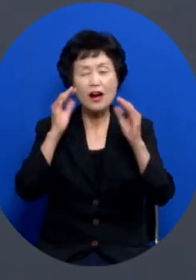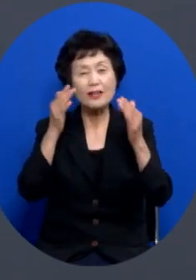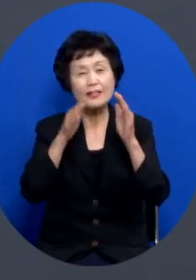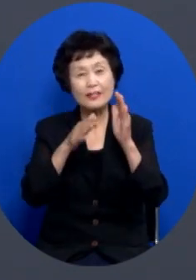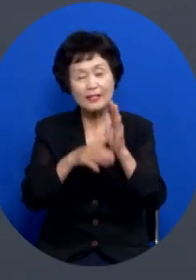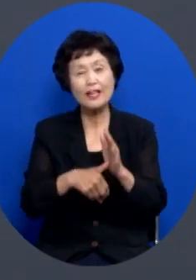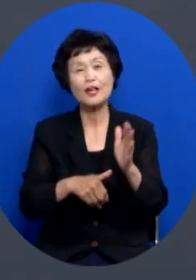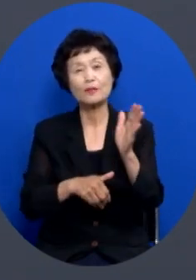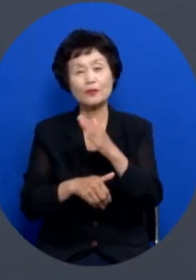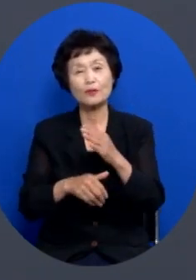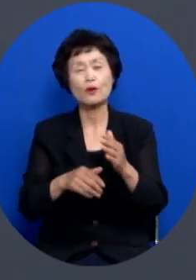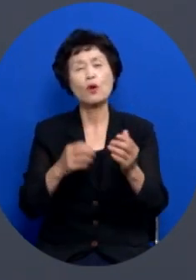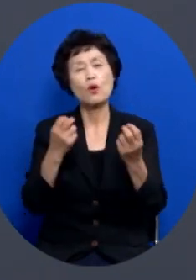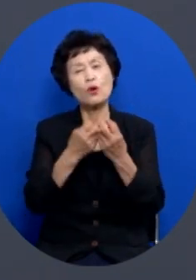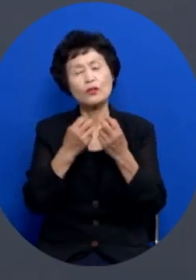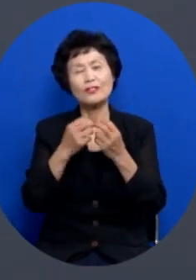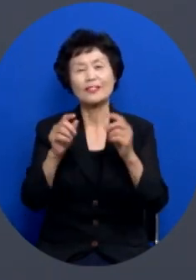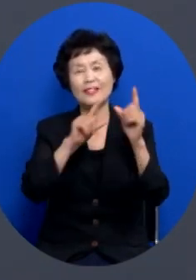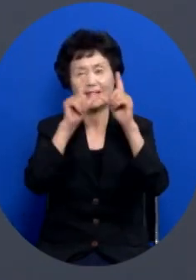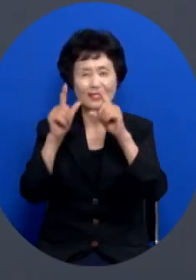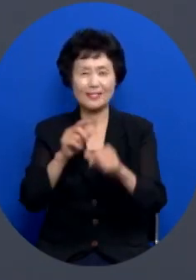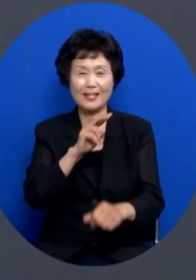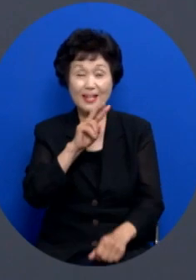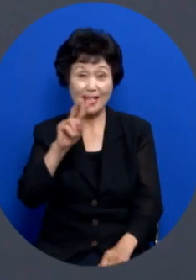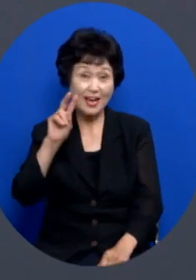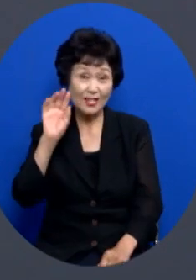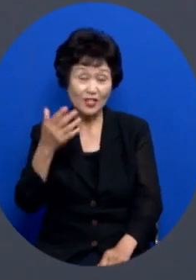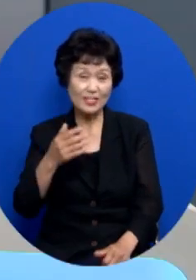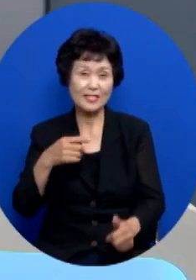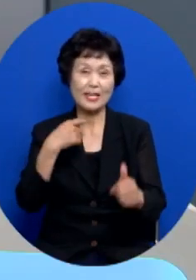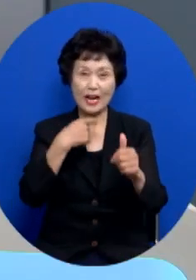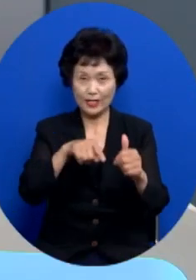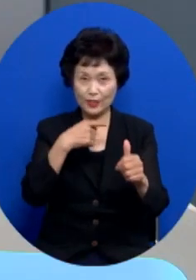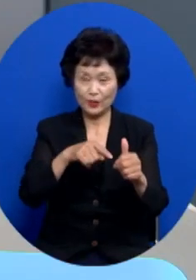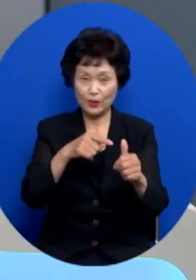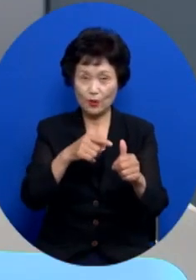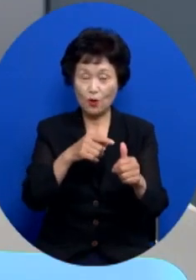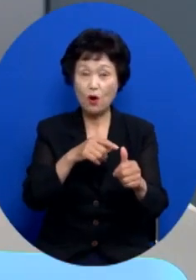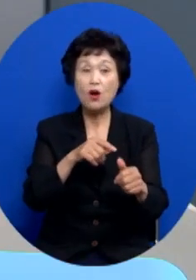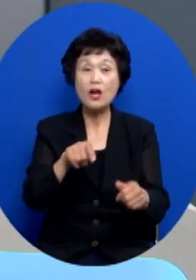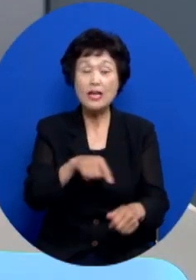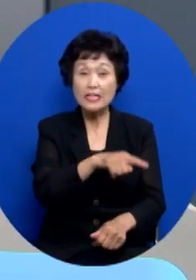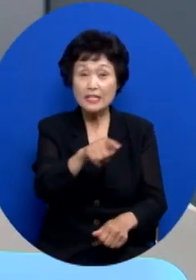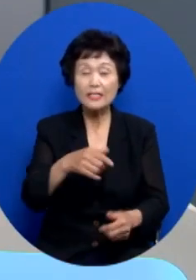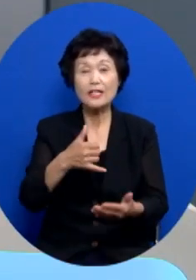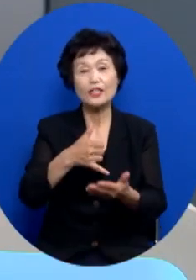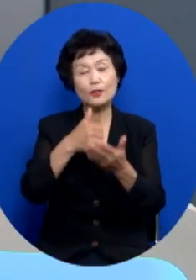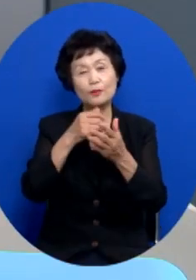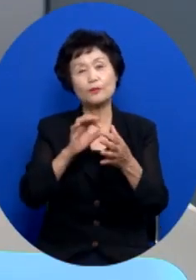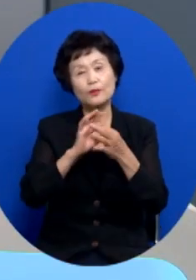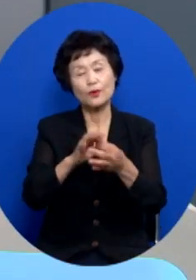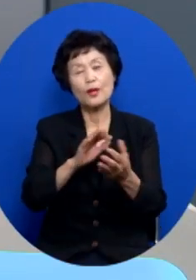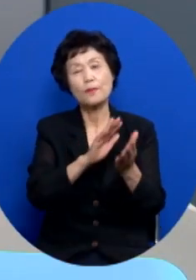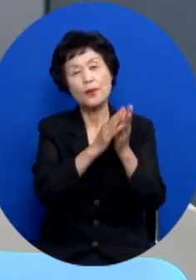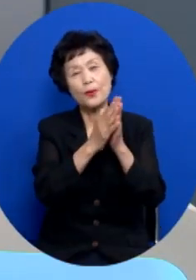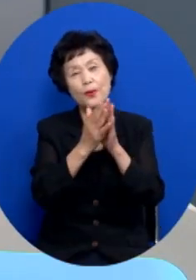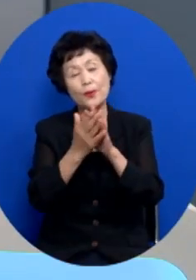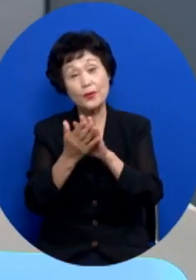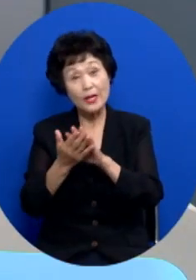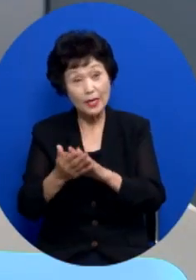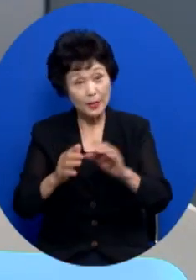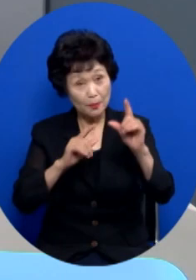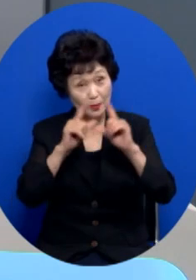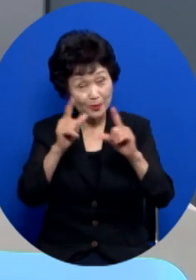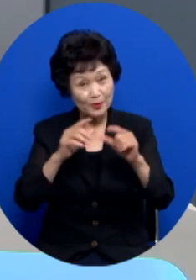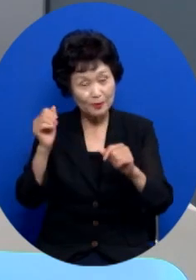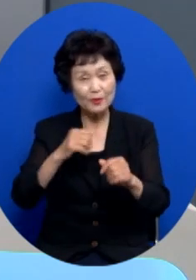믿음의 삶을 어떻게 살아가야 되는지를 가르치고 그 아이들이 성품을 통하여 변화되는 삶으로 하나님의 나라와 하나님의